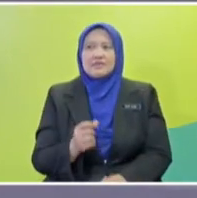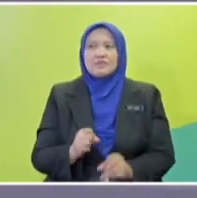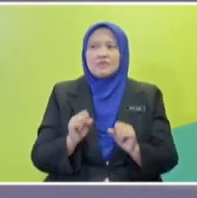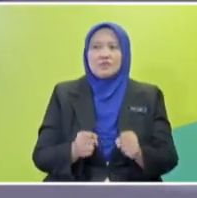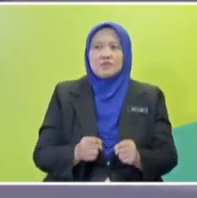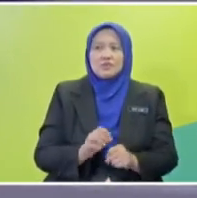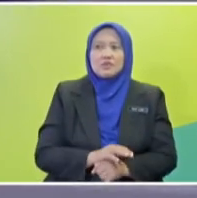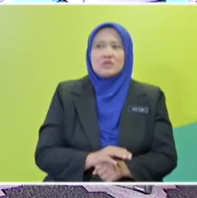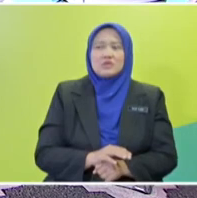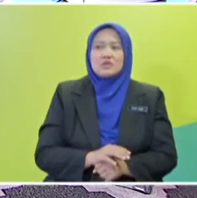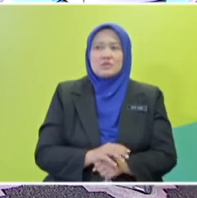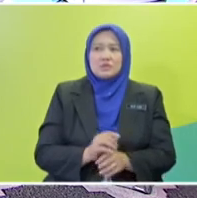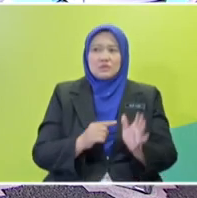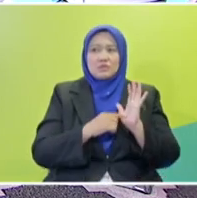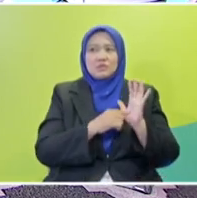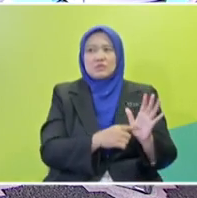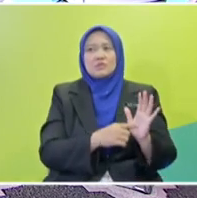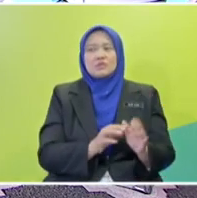Saya tunjuk di kamera